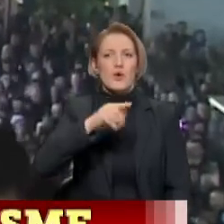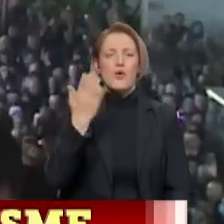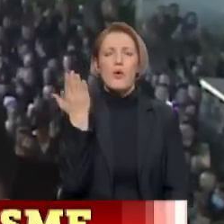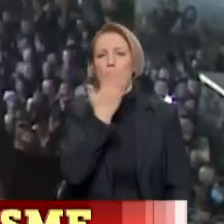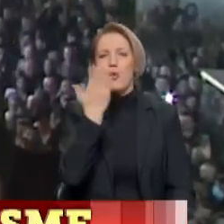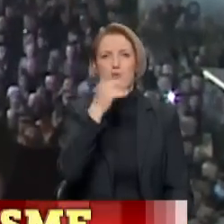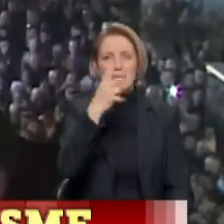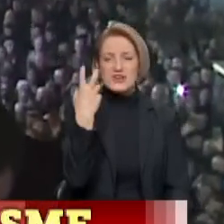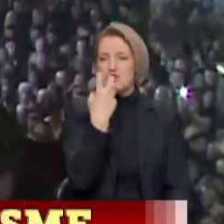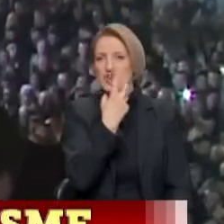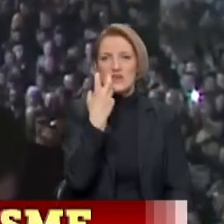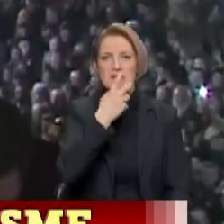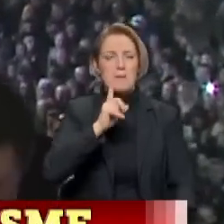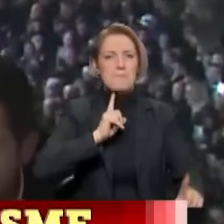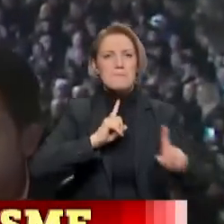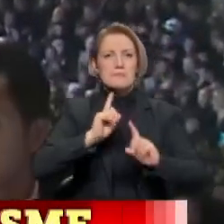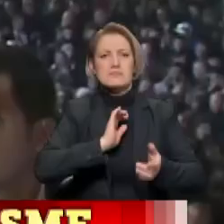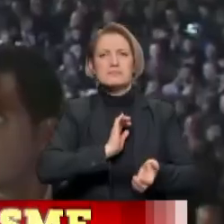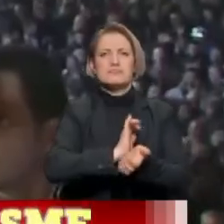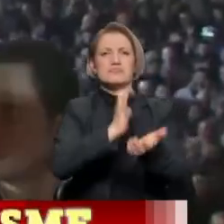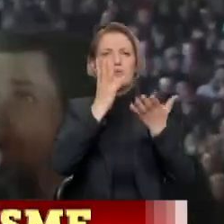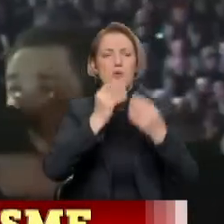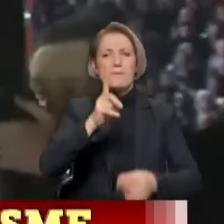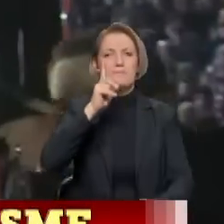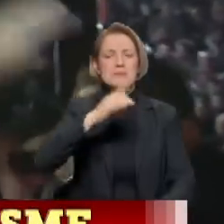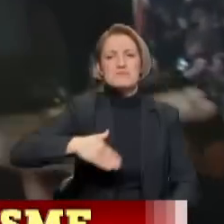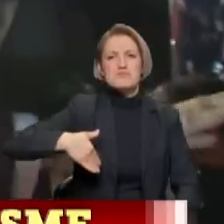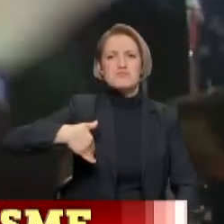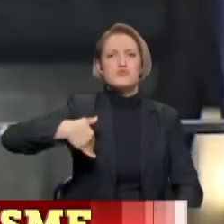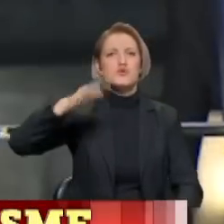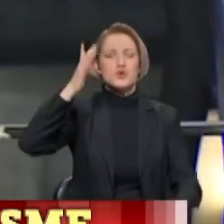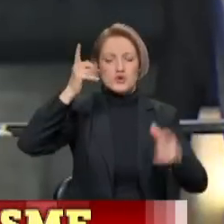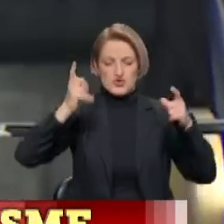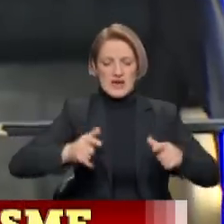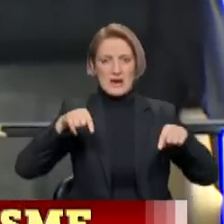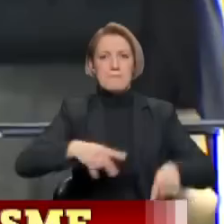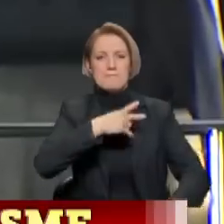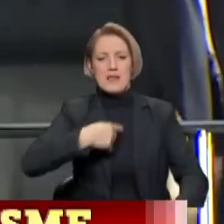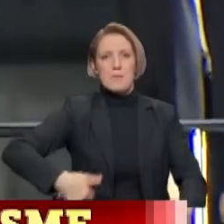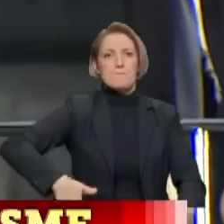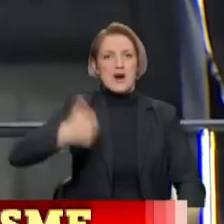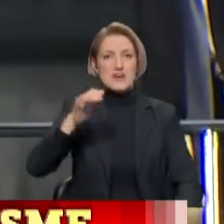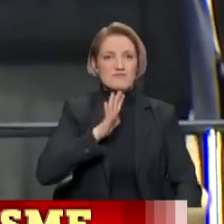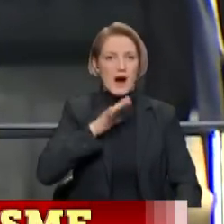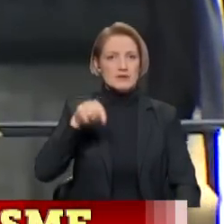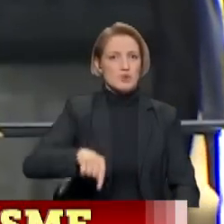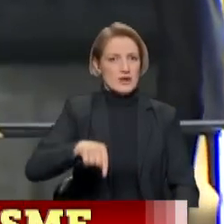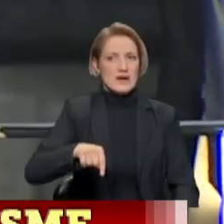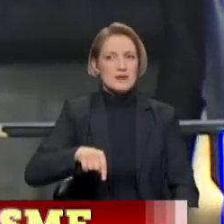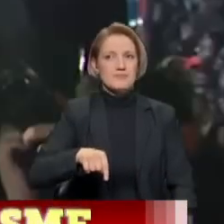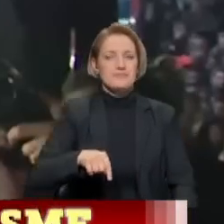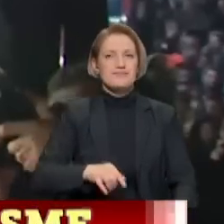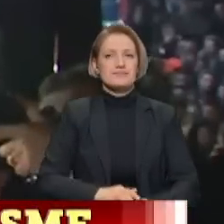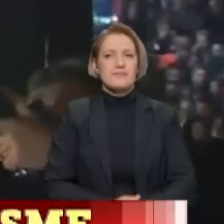okuduğu bir şiirle mahkum olan bir büyük şehir belediye başkanı vardı.